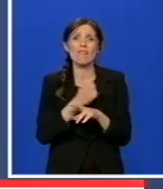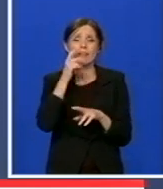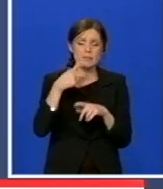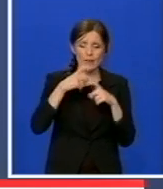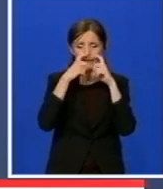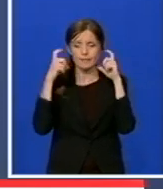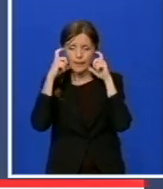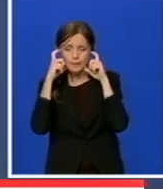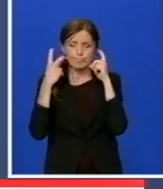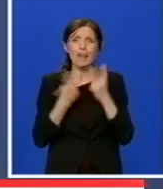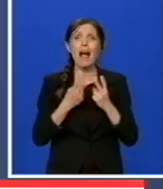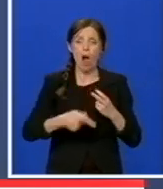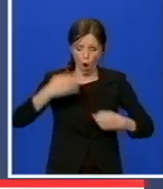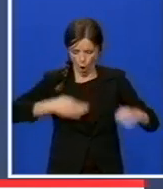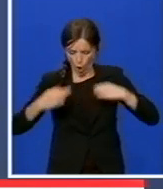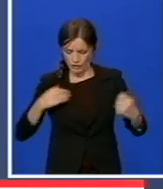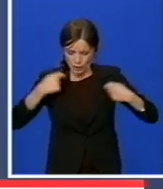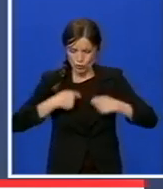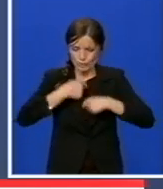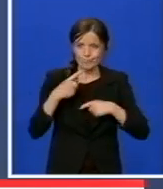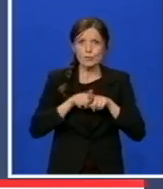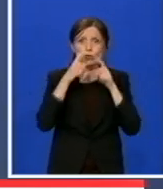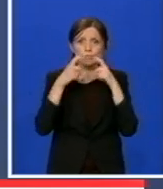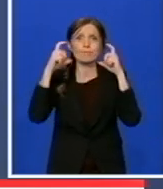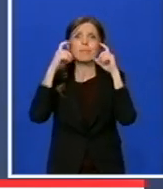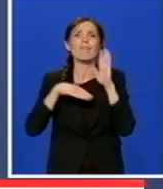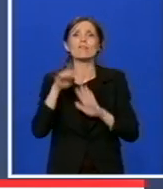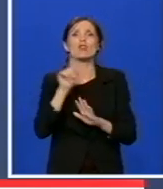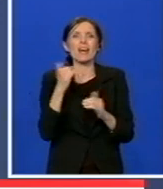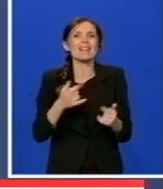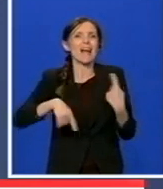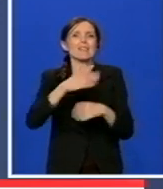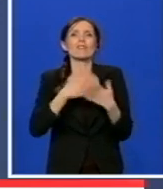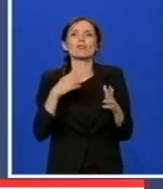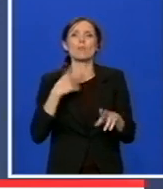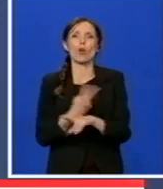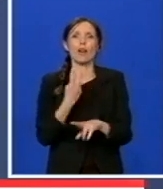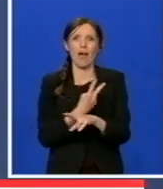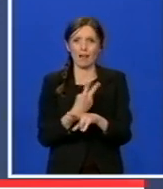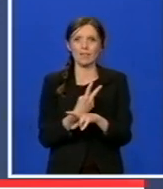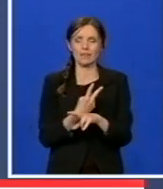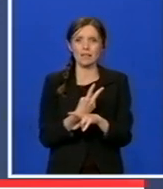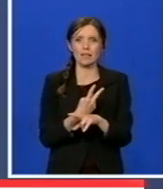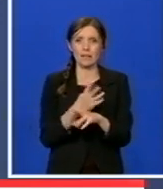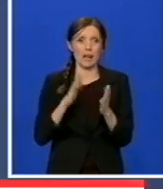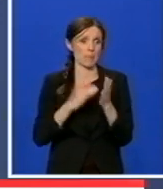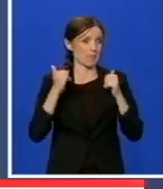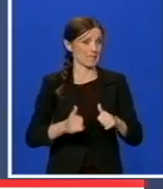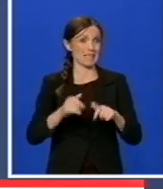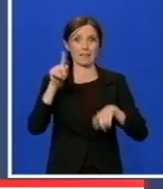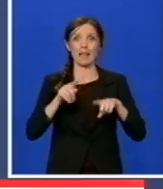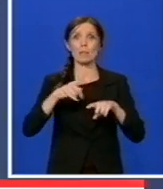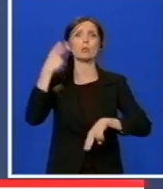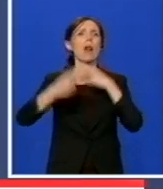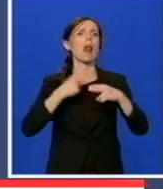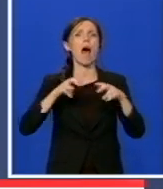da više to nam nije tako i neuobičajeno i da ako sada hodamo čak i na ulici, na otvorenom